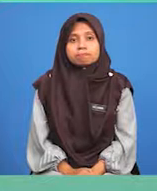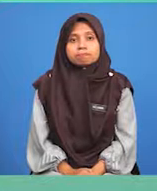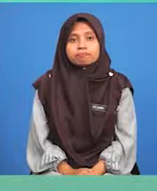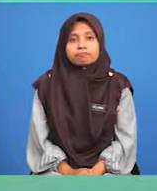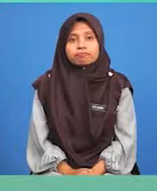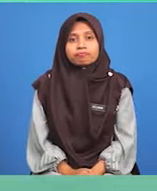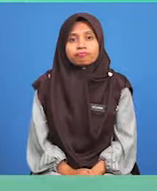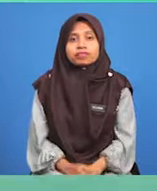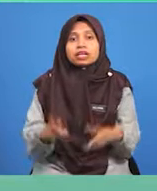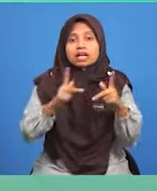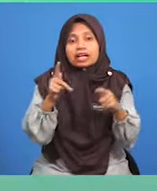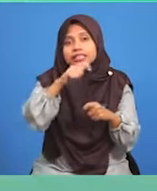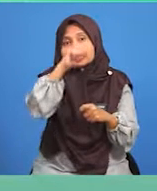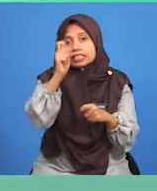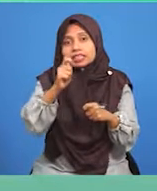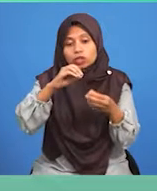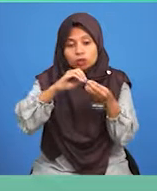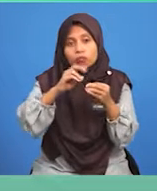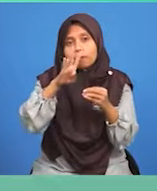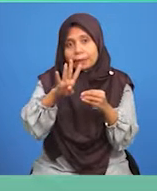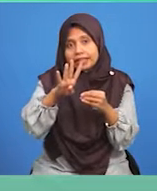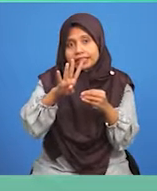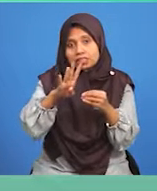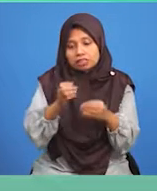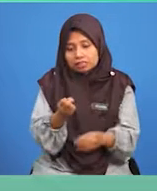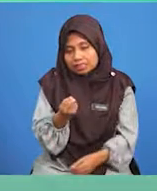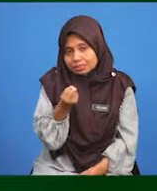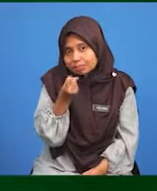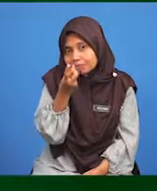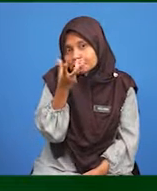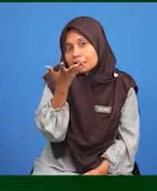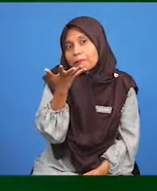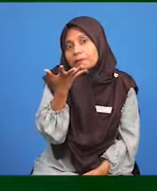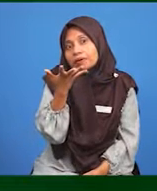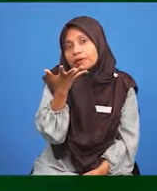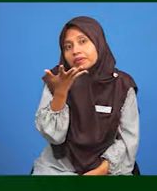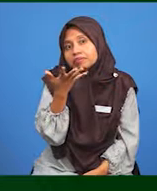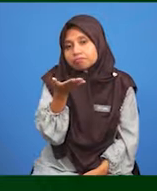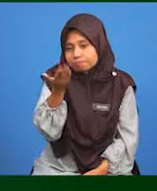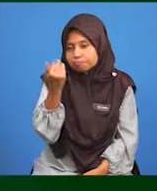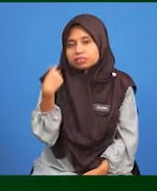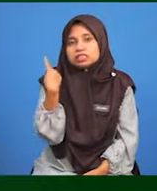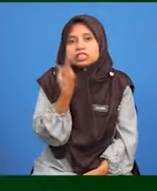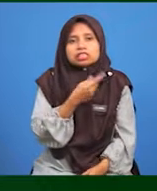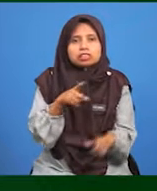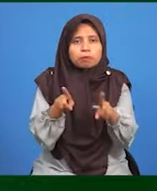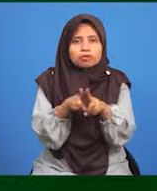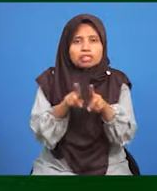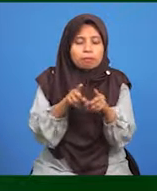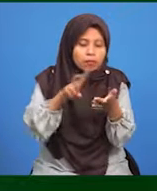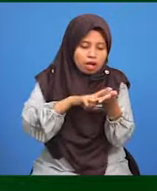pun katanya keempat ialah berapa kali Hai Mari kita sama-sama